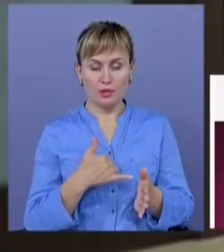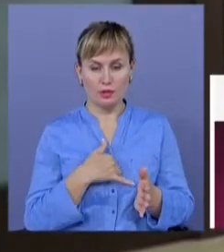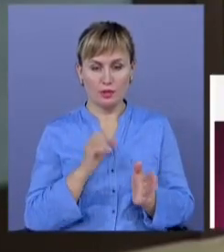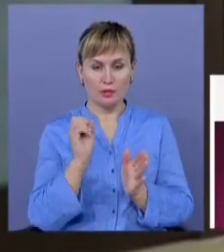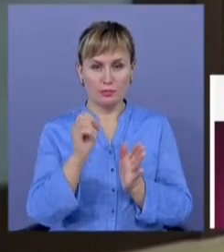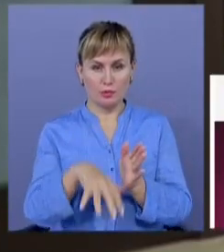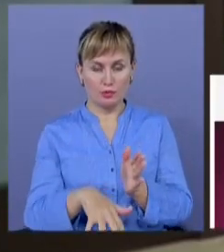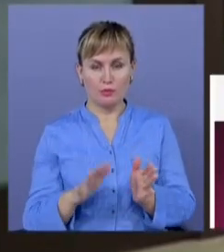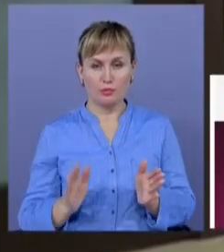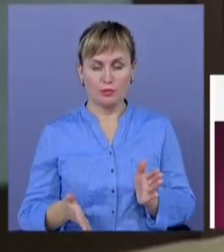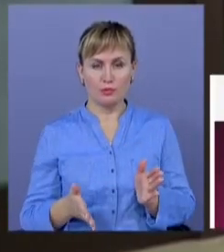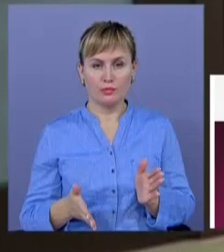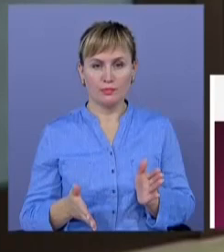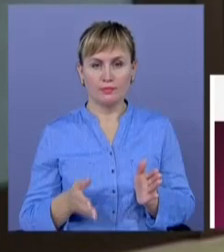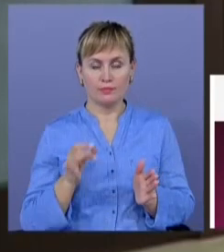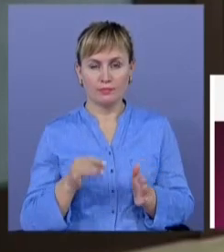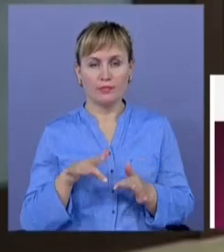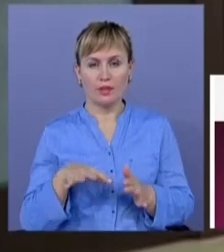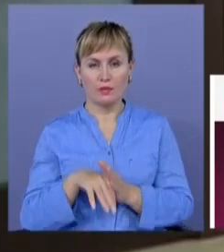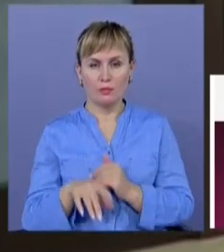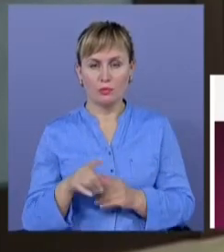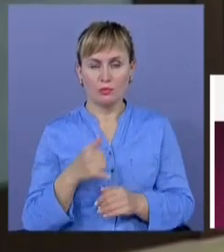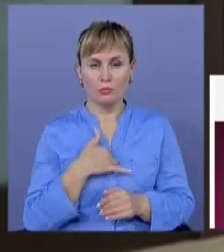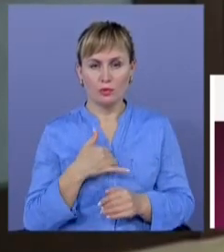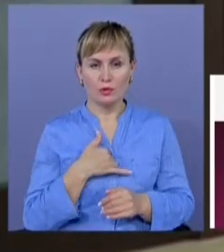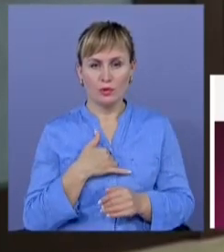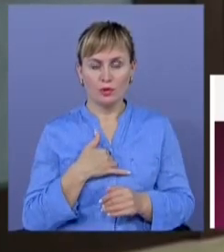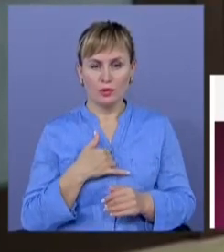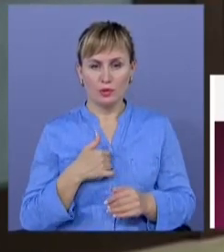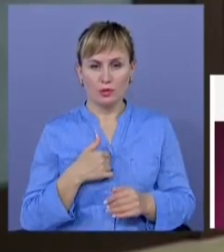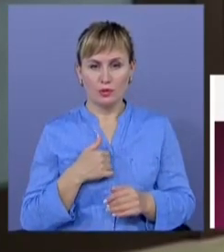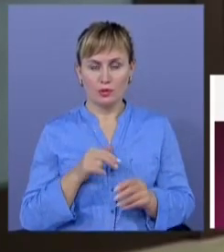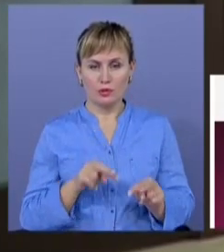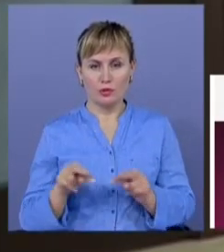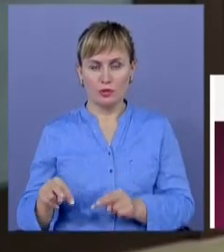в урну. Вот. Дело в том, что у меня на иждивении